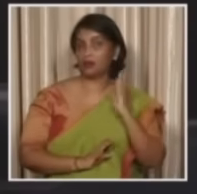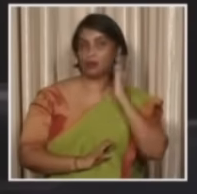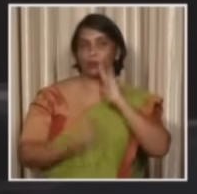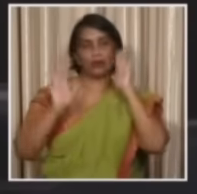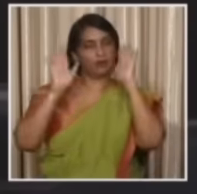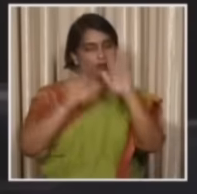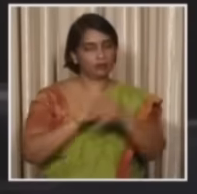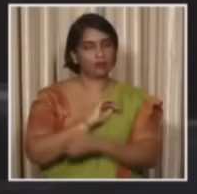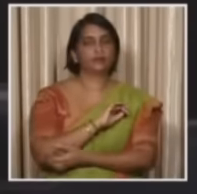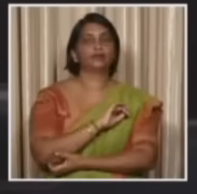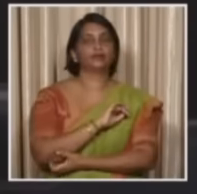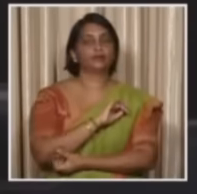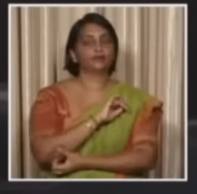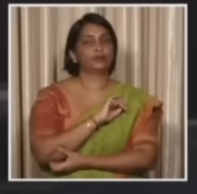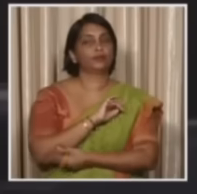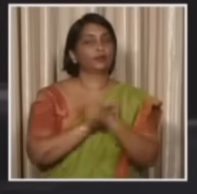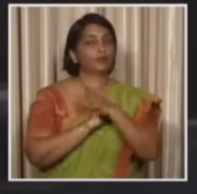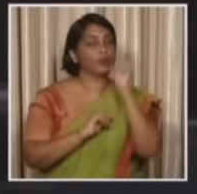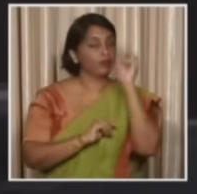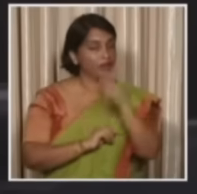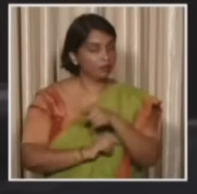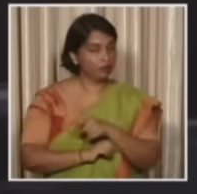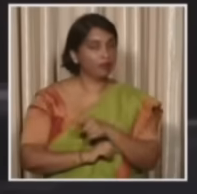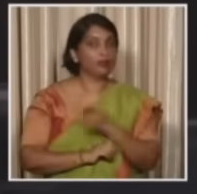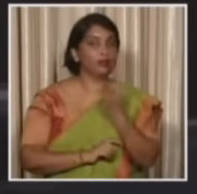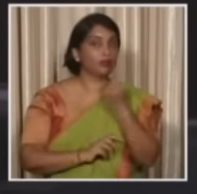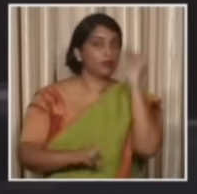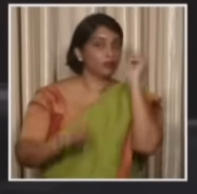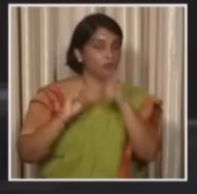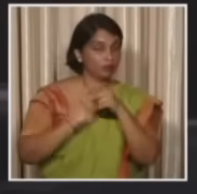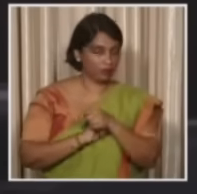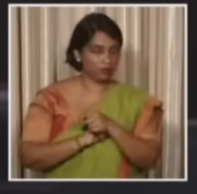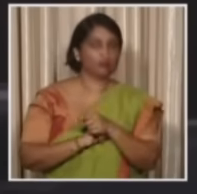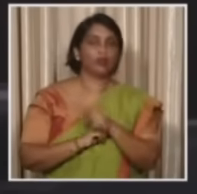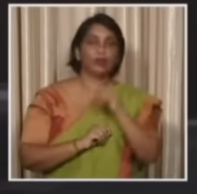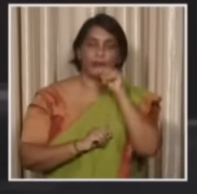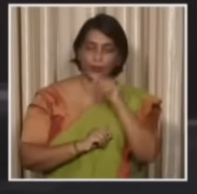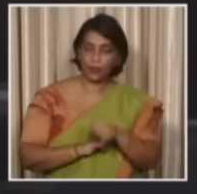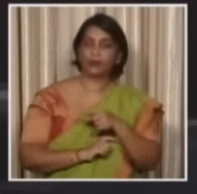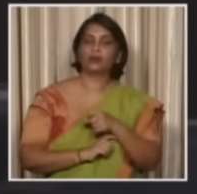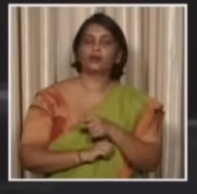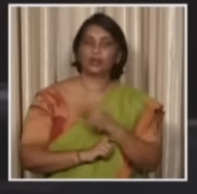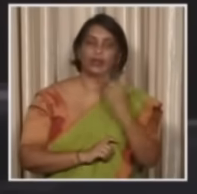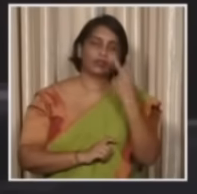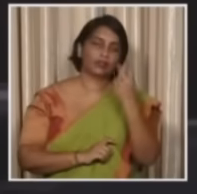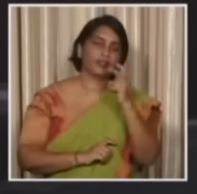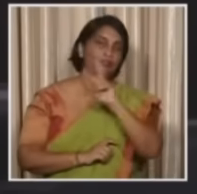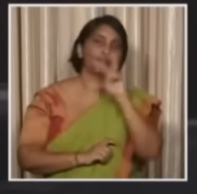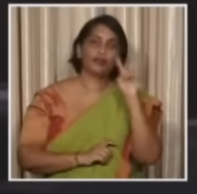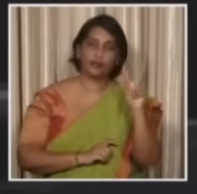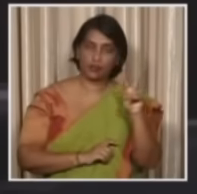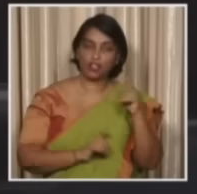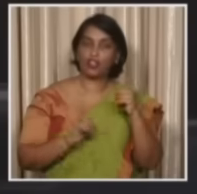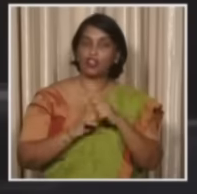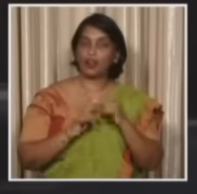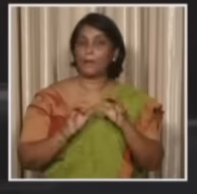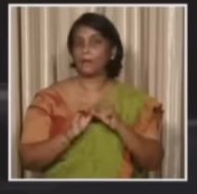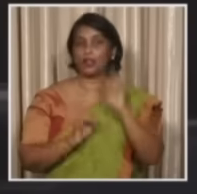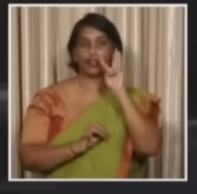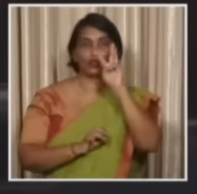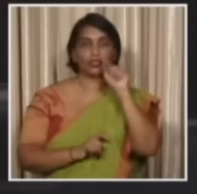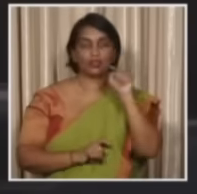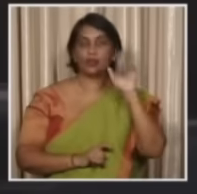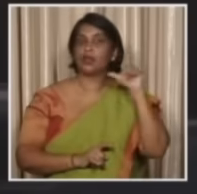වෙලා. ඒගොල්ලෝ එවපු ප්‍රේෂණ තමයි ඇත්තටම ගත්තොත් 2022 ඩොලර් බිලියන